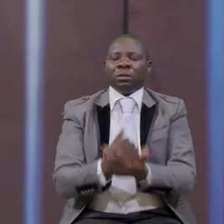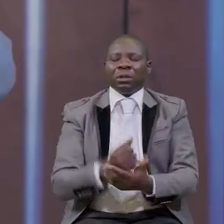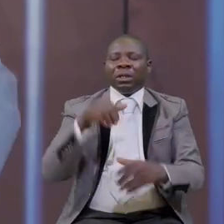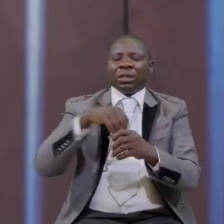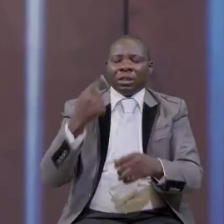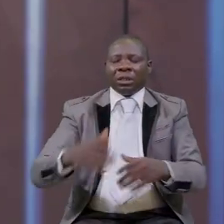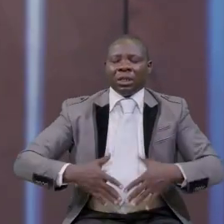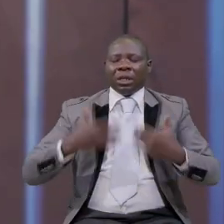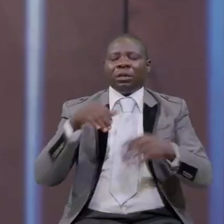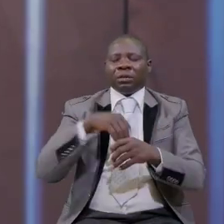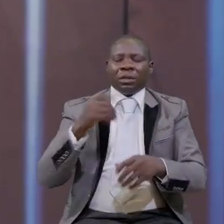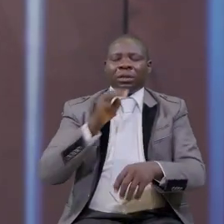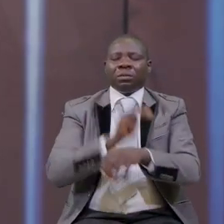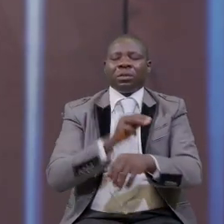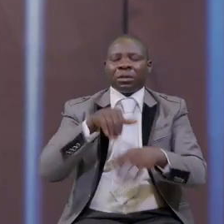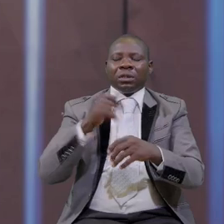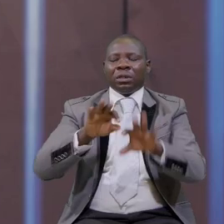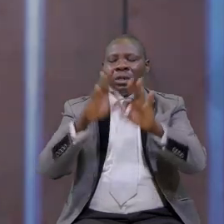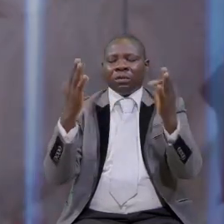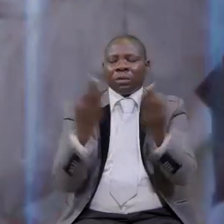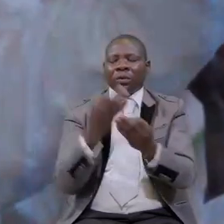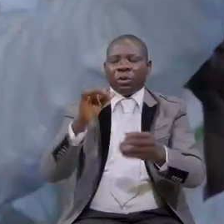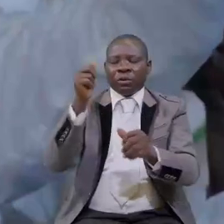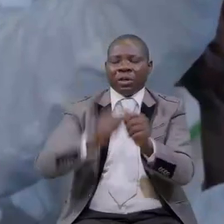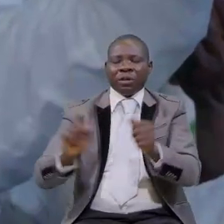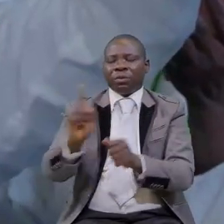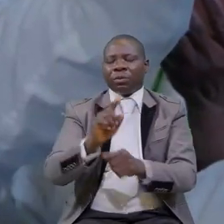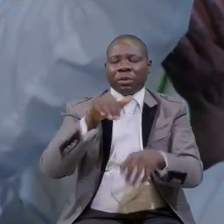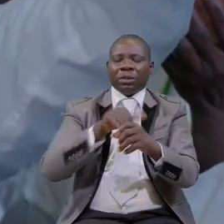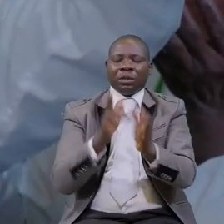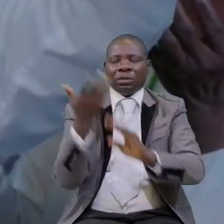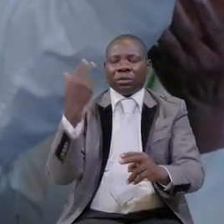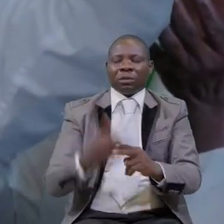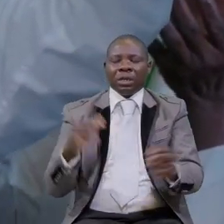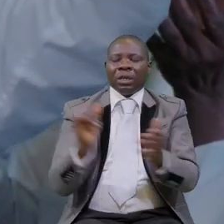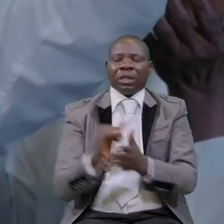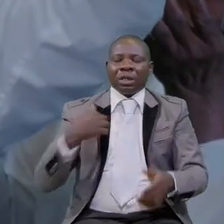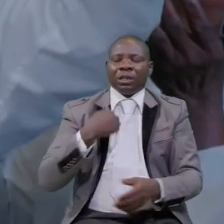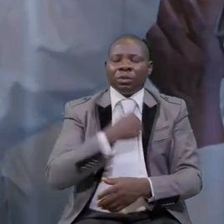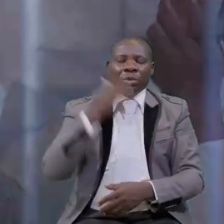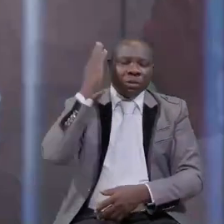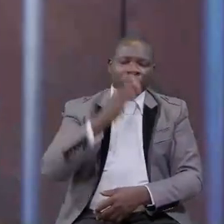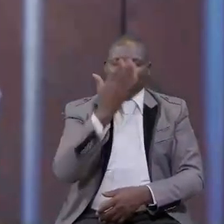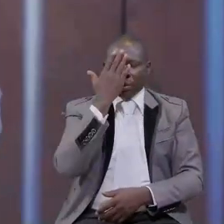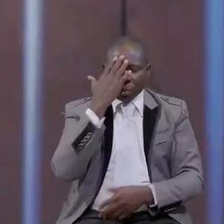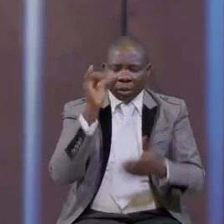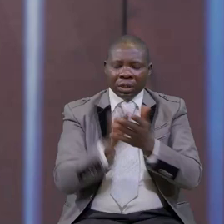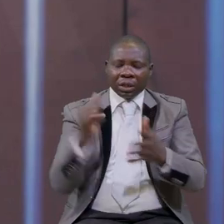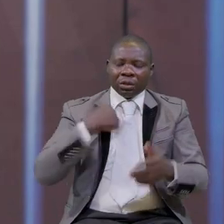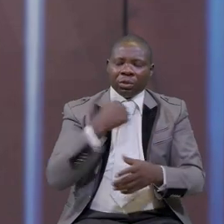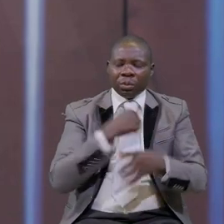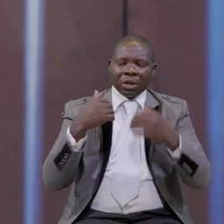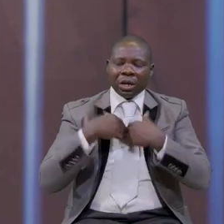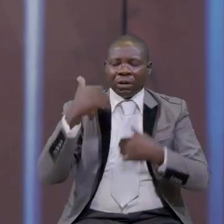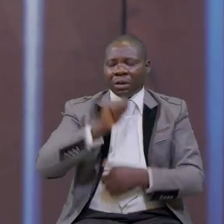dans la vie et dans le ministère, dans la famille de chacun pour que nous sachions que